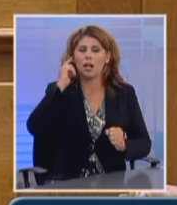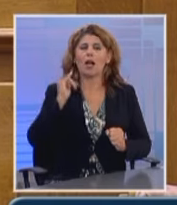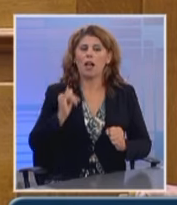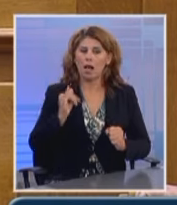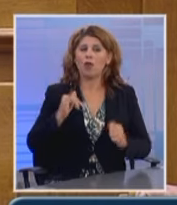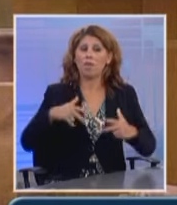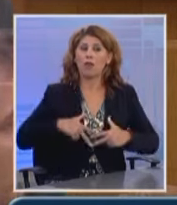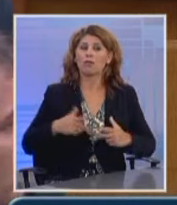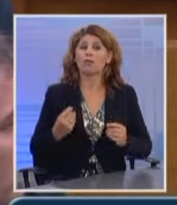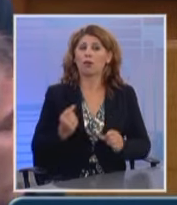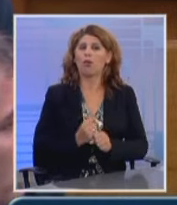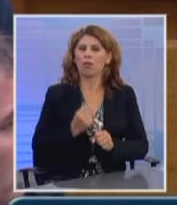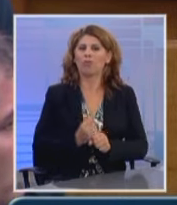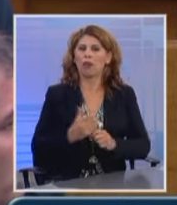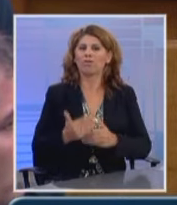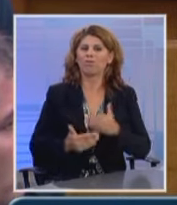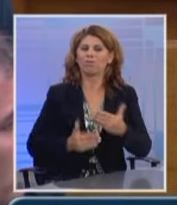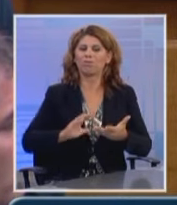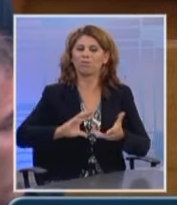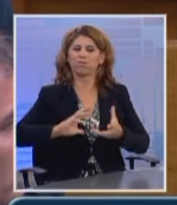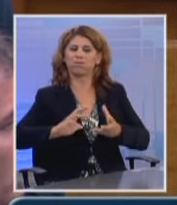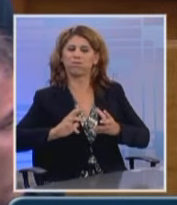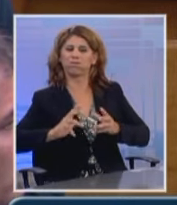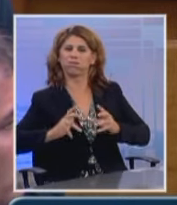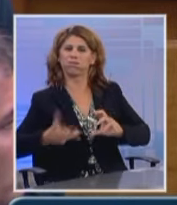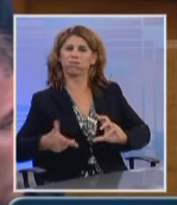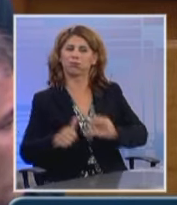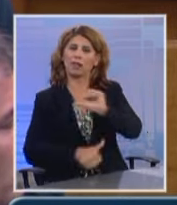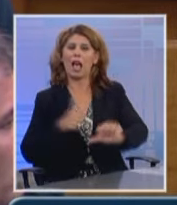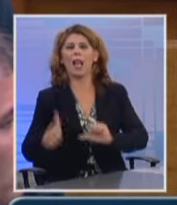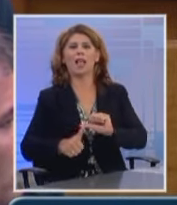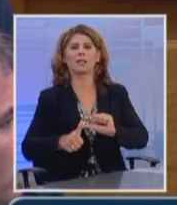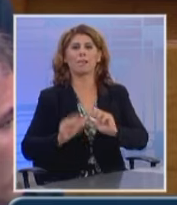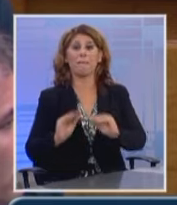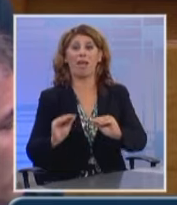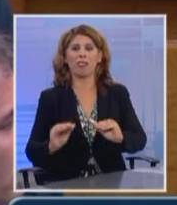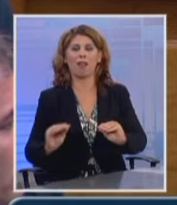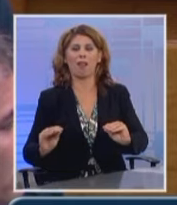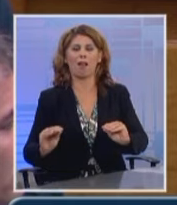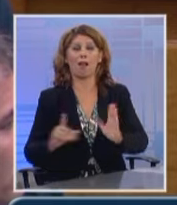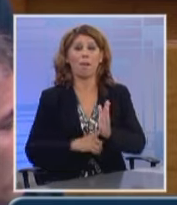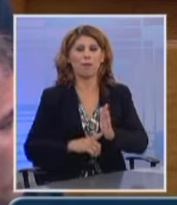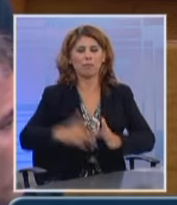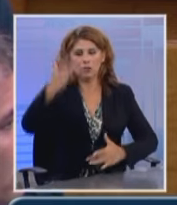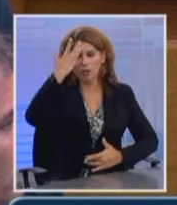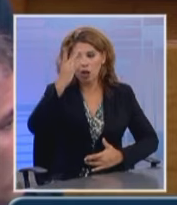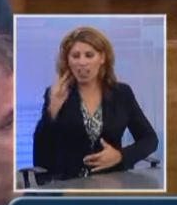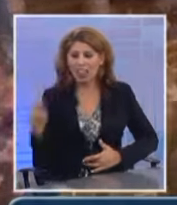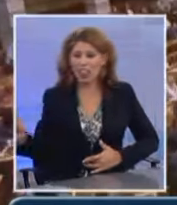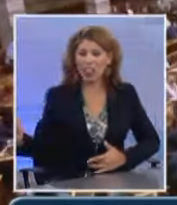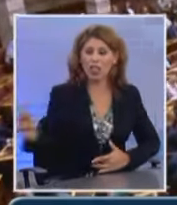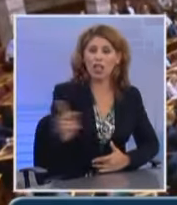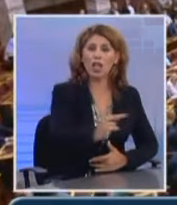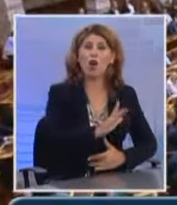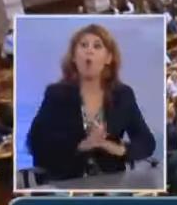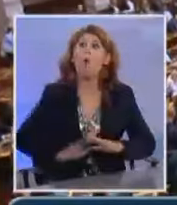ως πολιτεία. Στον χώρο της παιδείας και στον χώρο της συνειδητοποίησης της κοινής γνώμης για τα δικαιώματα όλων